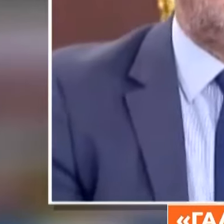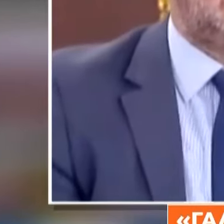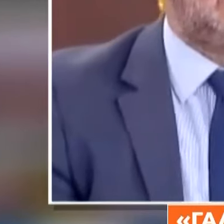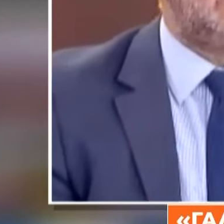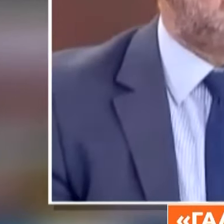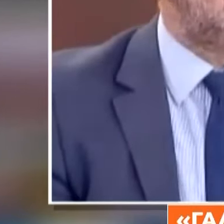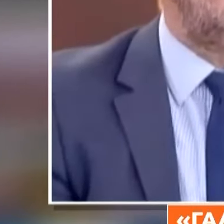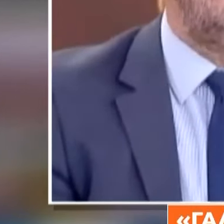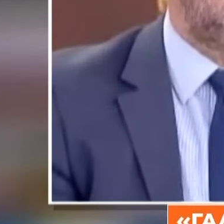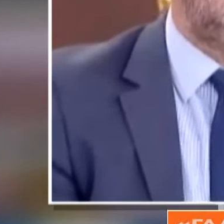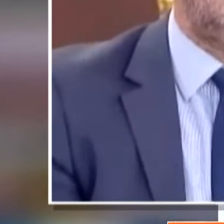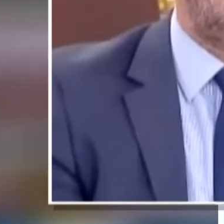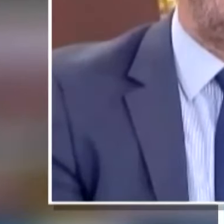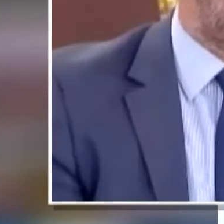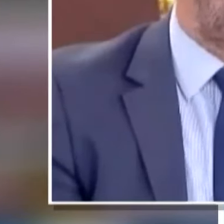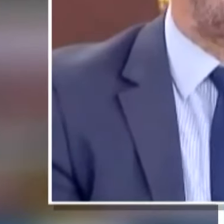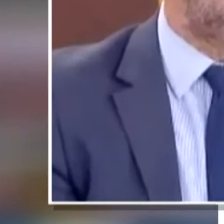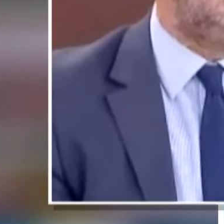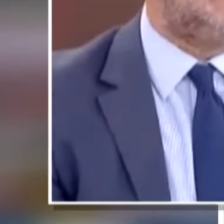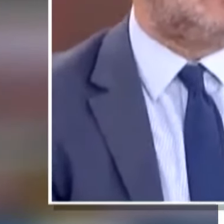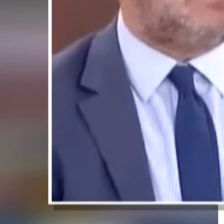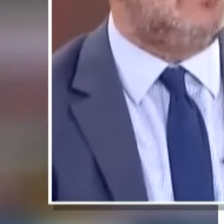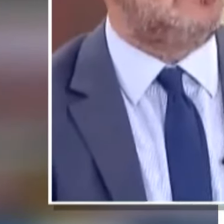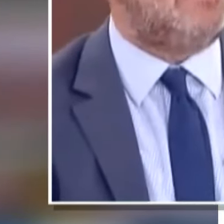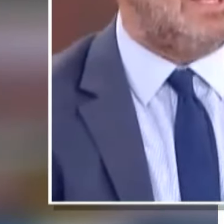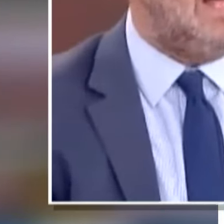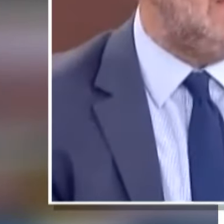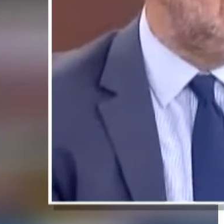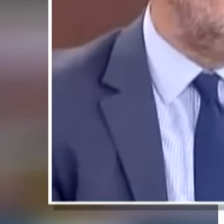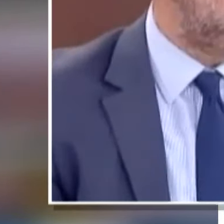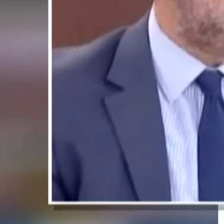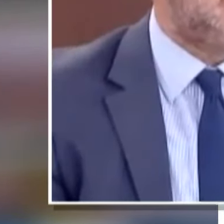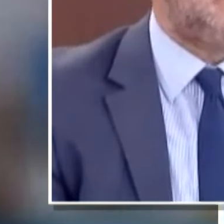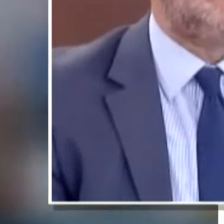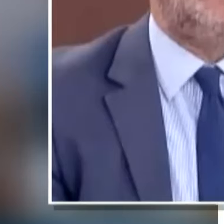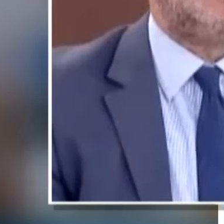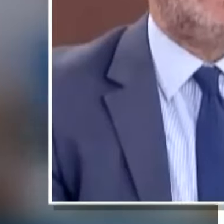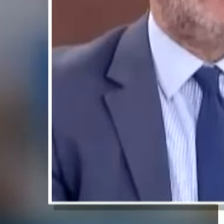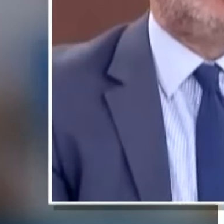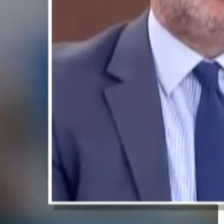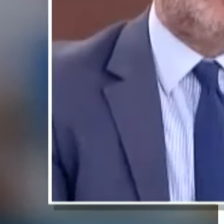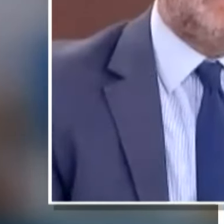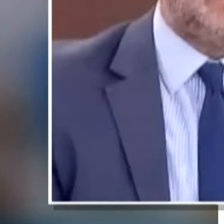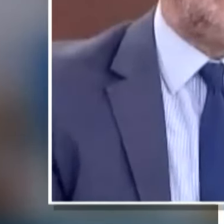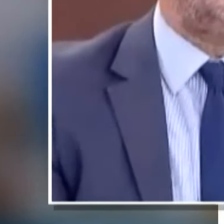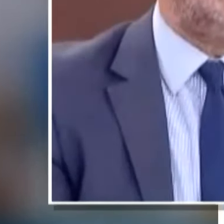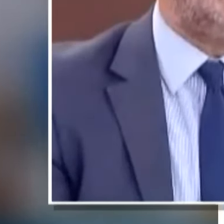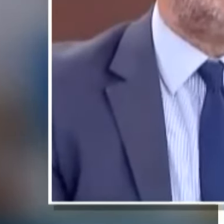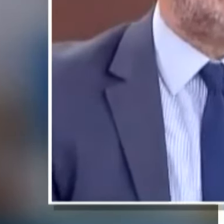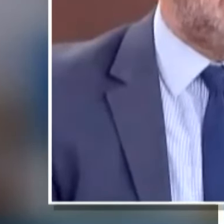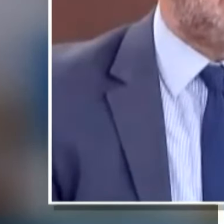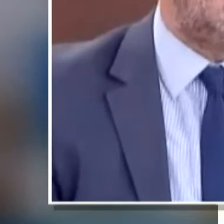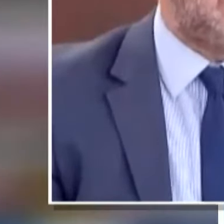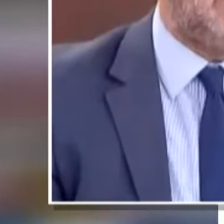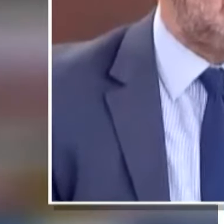Γιώργος Βλάχος λέει τις απόψεις του, έχει δικαίωμα ως κοινοβουλευτικός παλιός να μιλάει. Θεωρώ ότι από τη στιγμή που η κριτική του